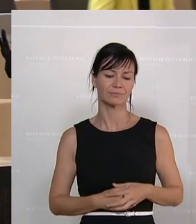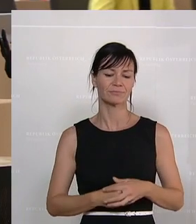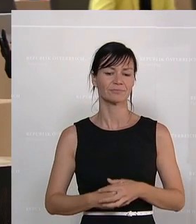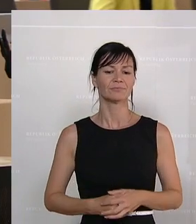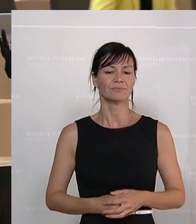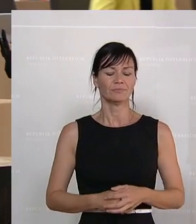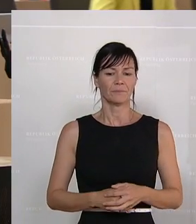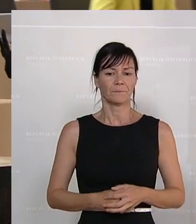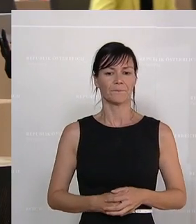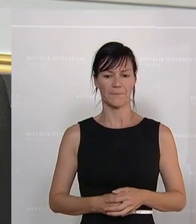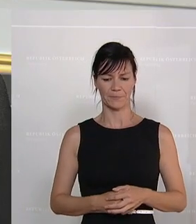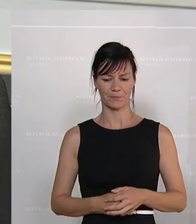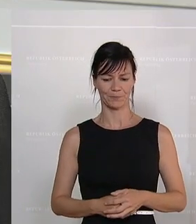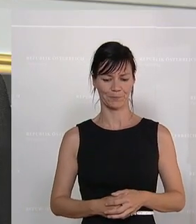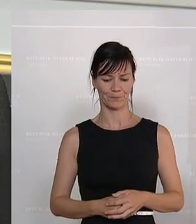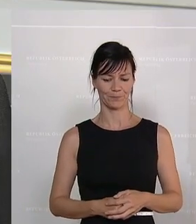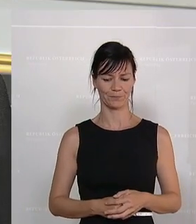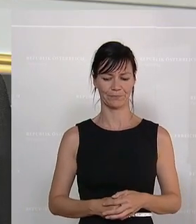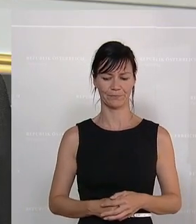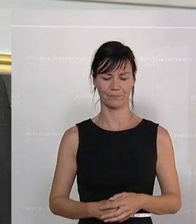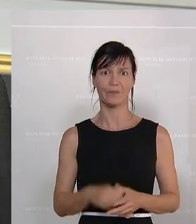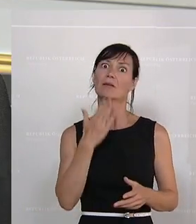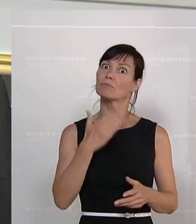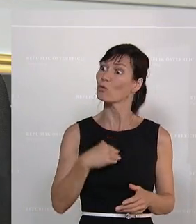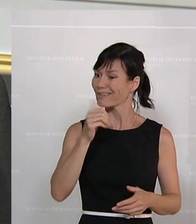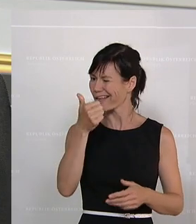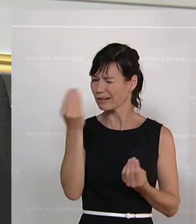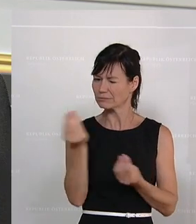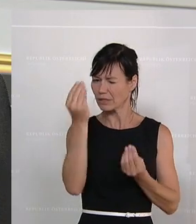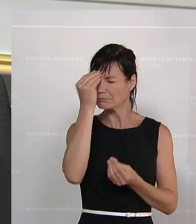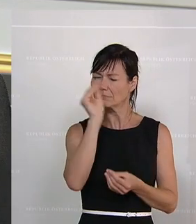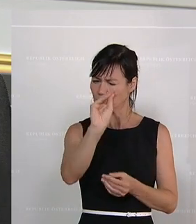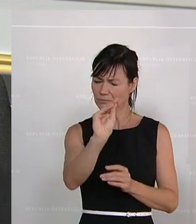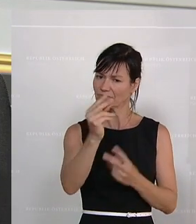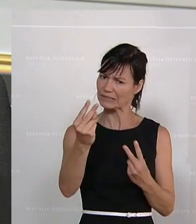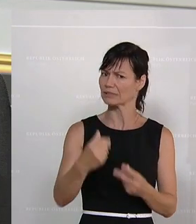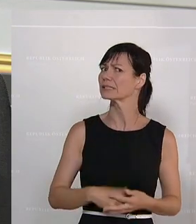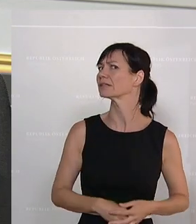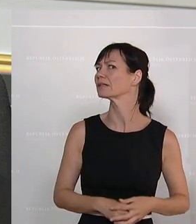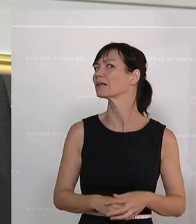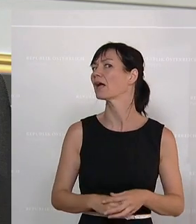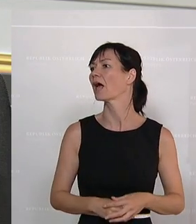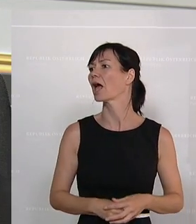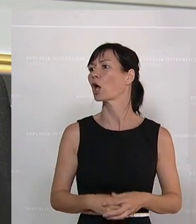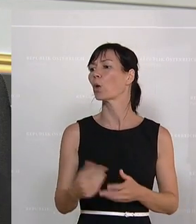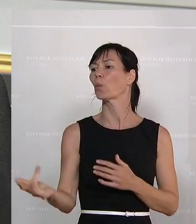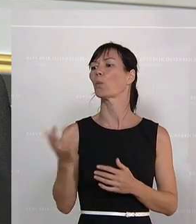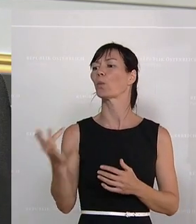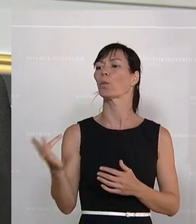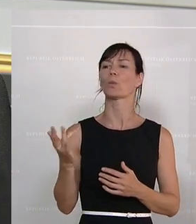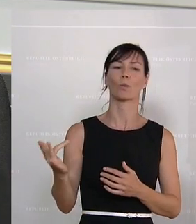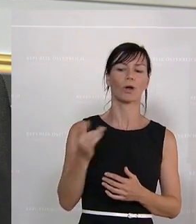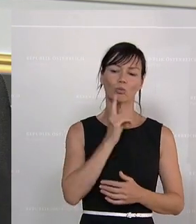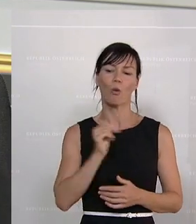und ich möchte schon eines betonen wenn man sagt das sind jetzt nur einmalzahlungen